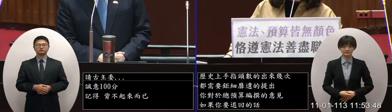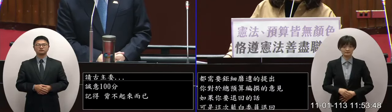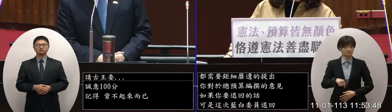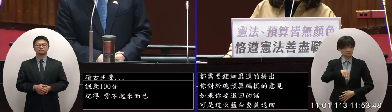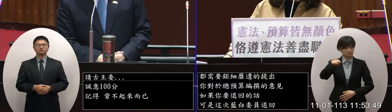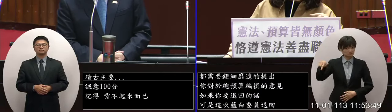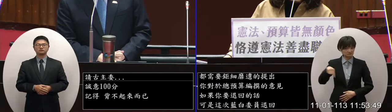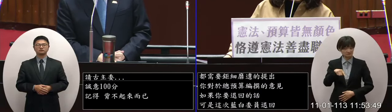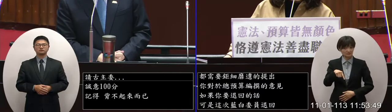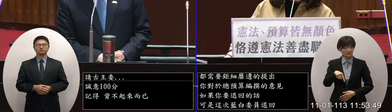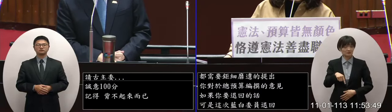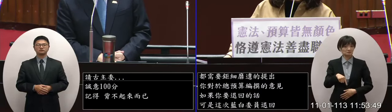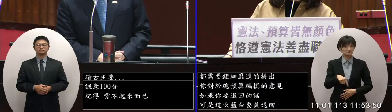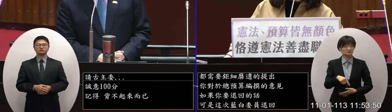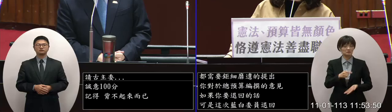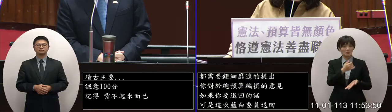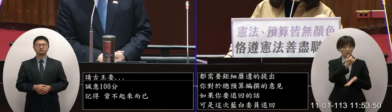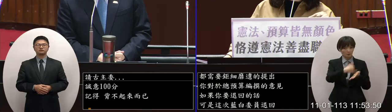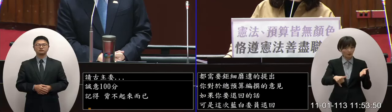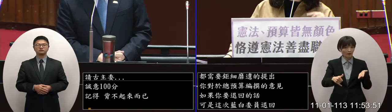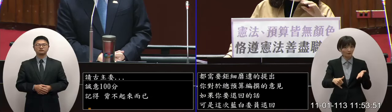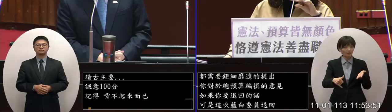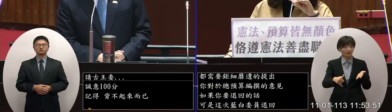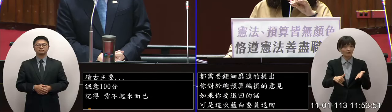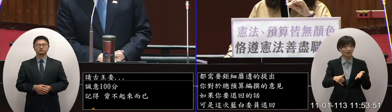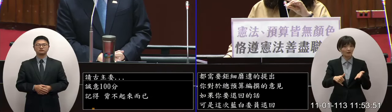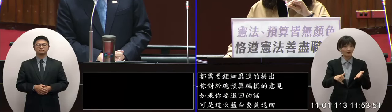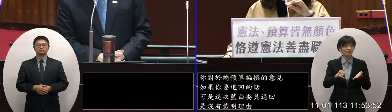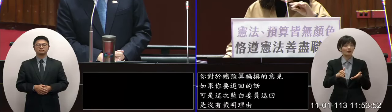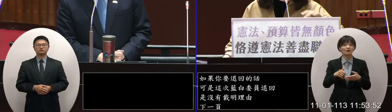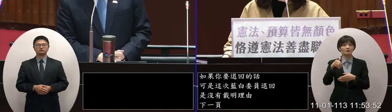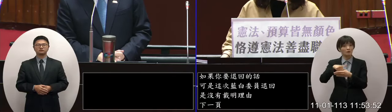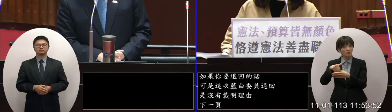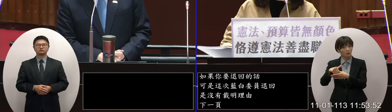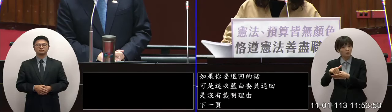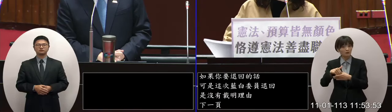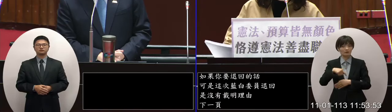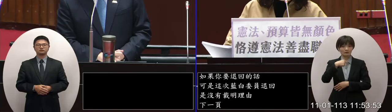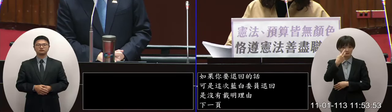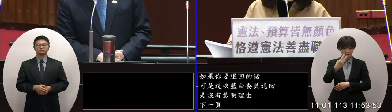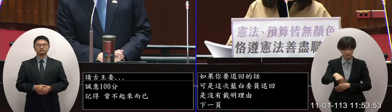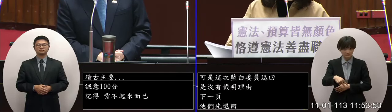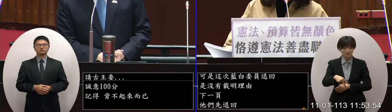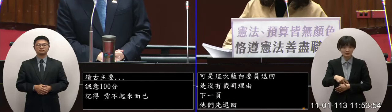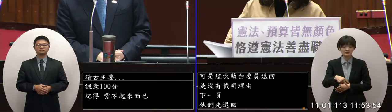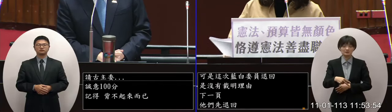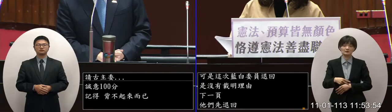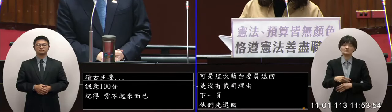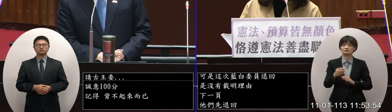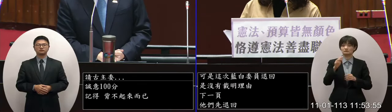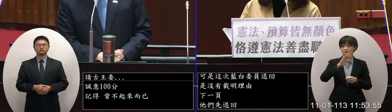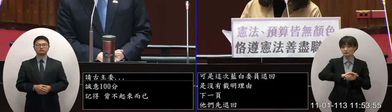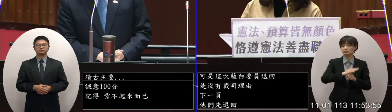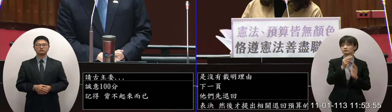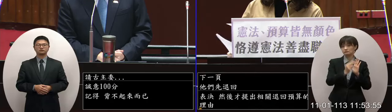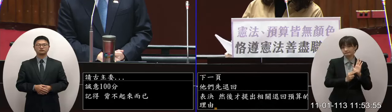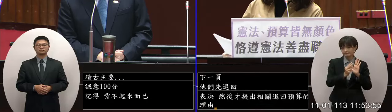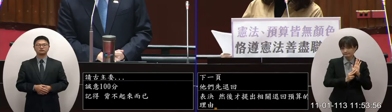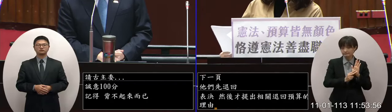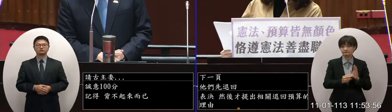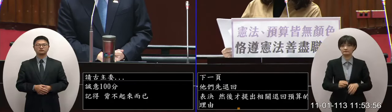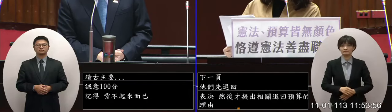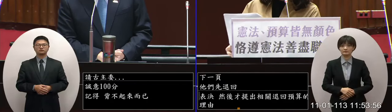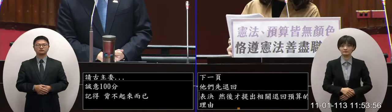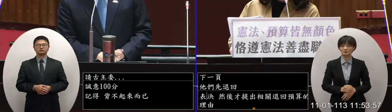先退回表决，然后才提出相关退回预算的理由，而且每一个理